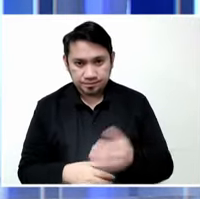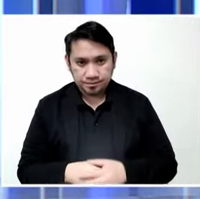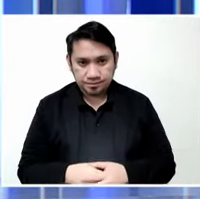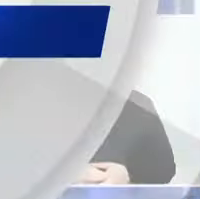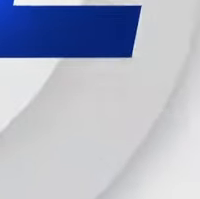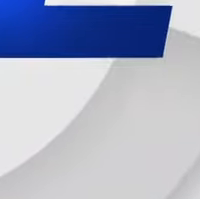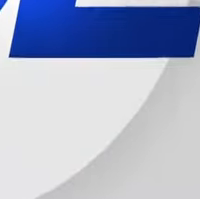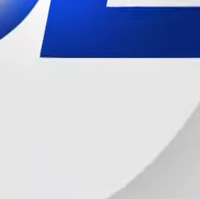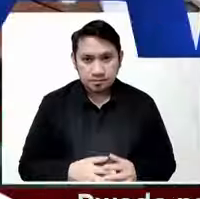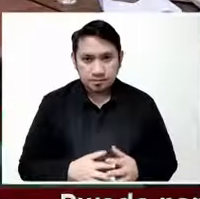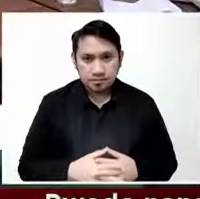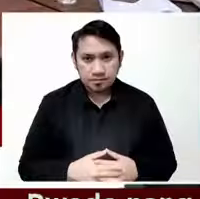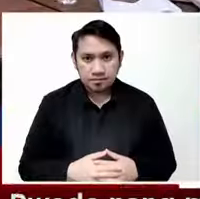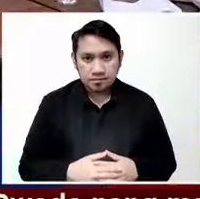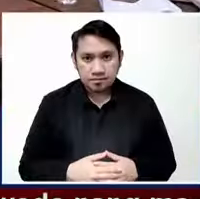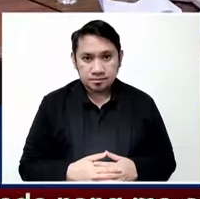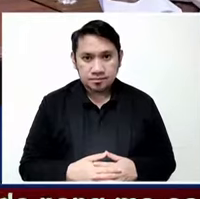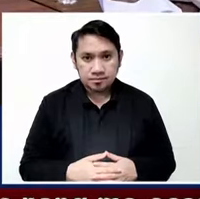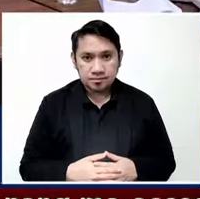Torres.